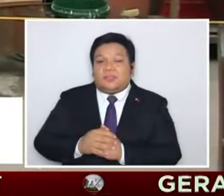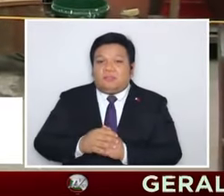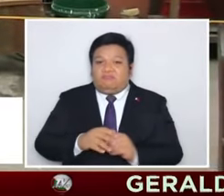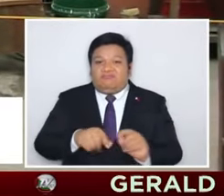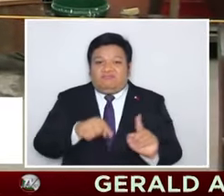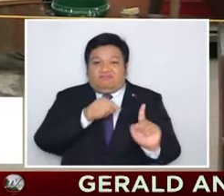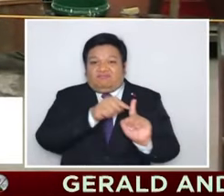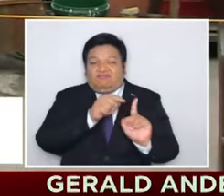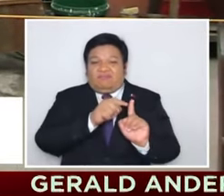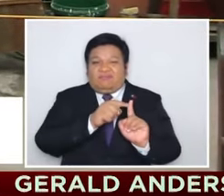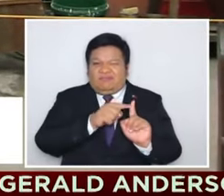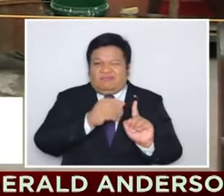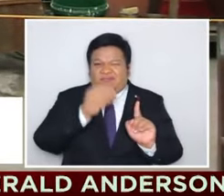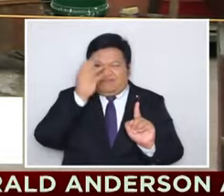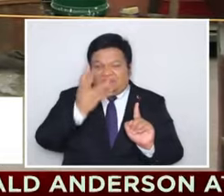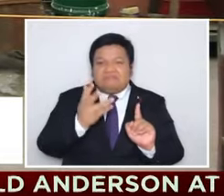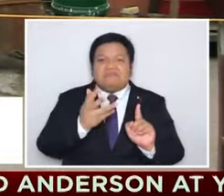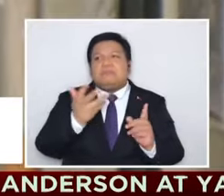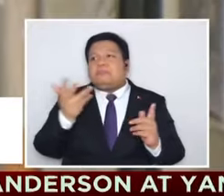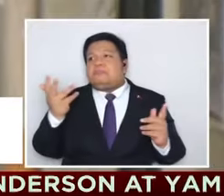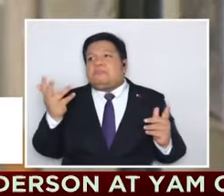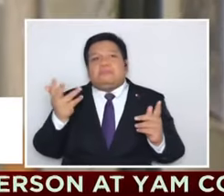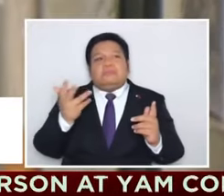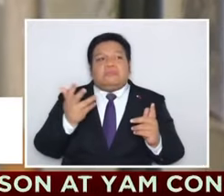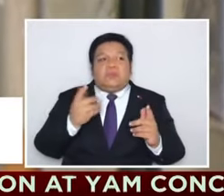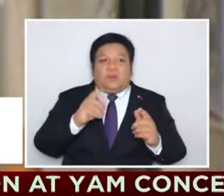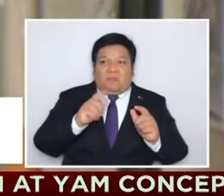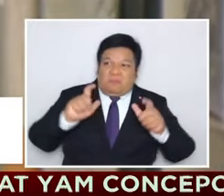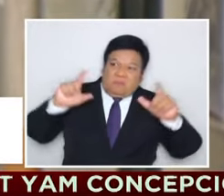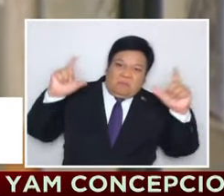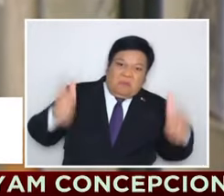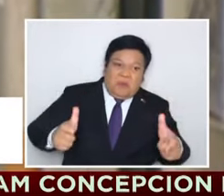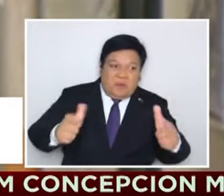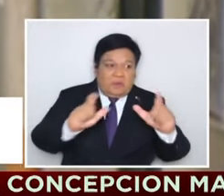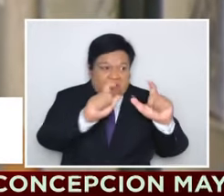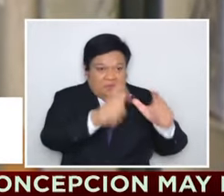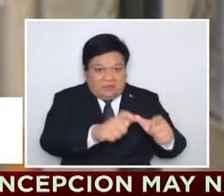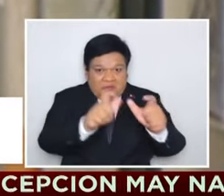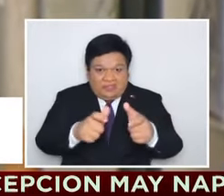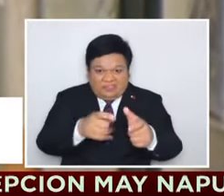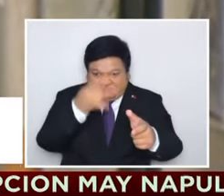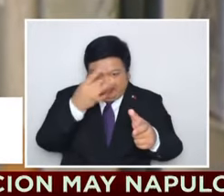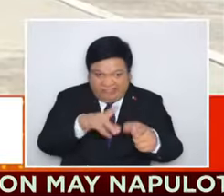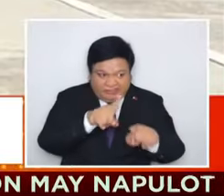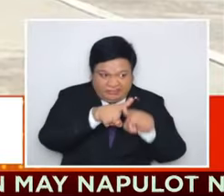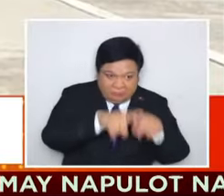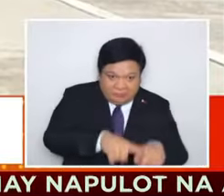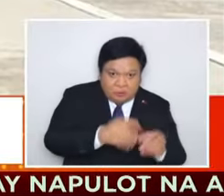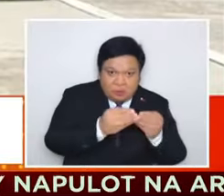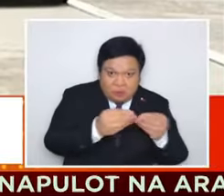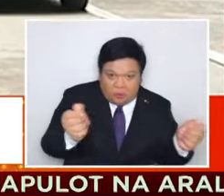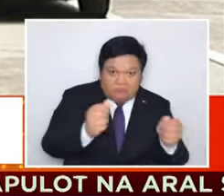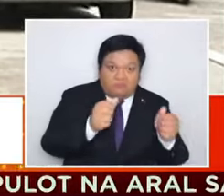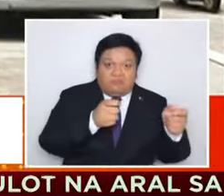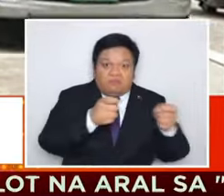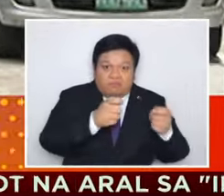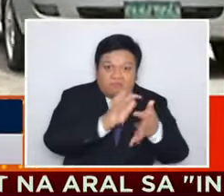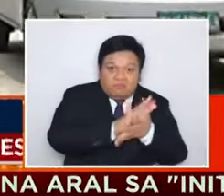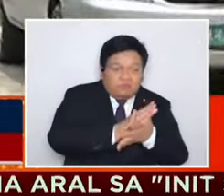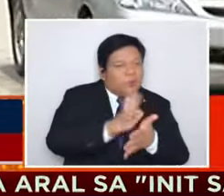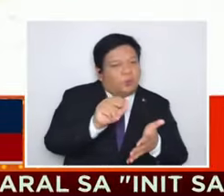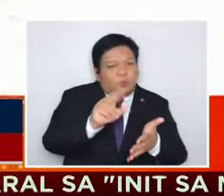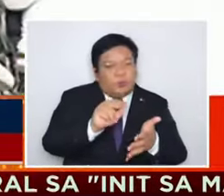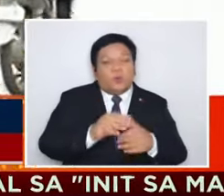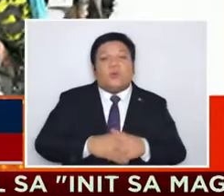ang malawakan o kahit nga granular lockdown ang tanging solusyon. Granular lockdown will become successful